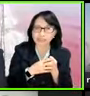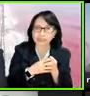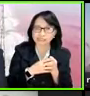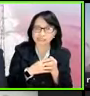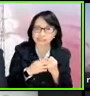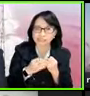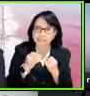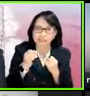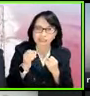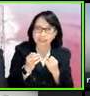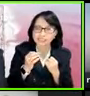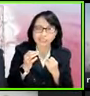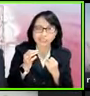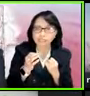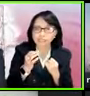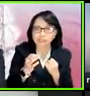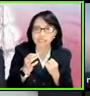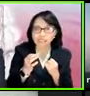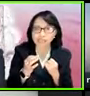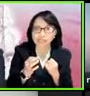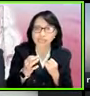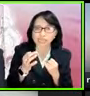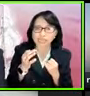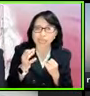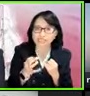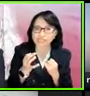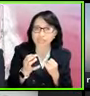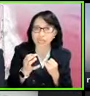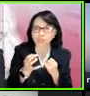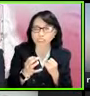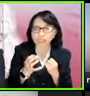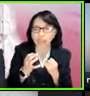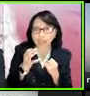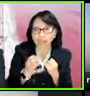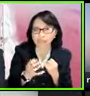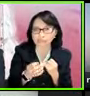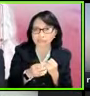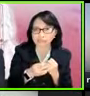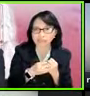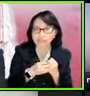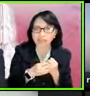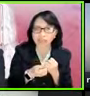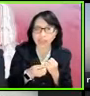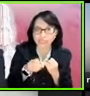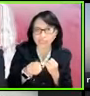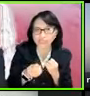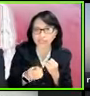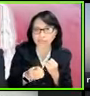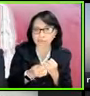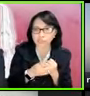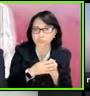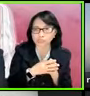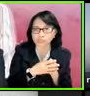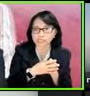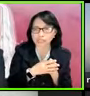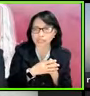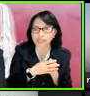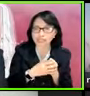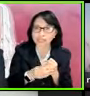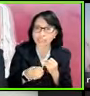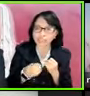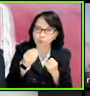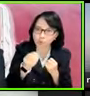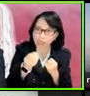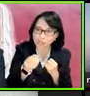diselamatkan hanya semata-mata karena kasih karunia Allah yang ada di dalam kehidupan